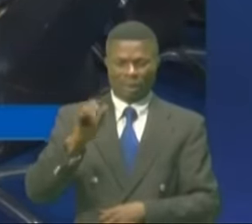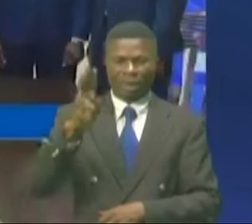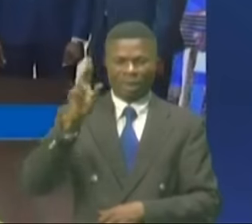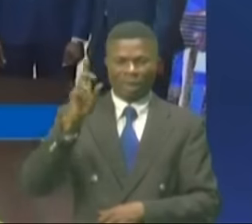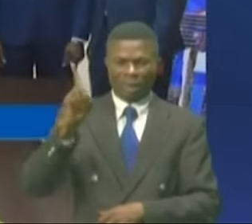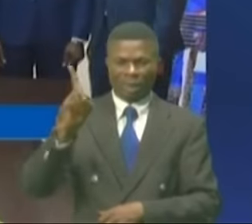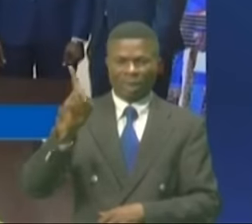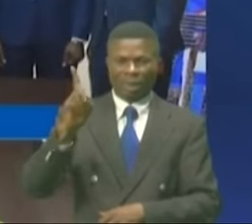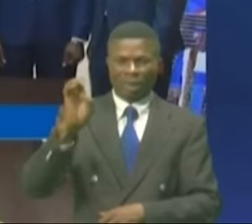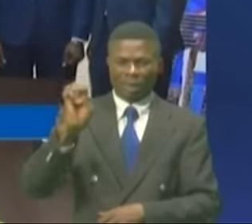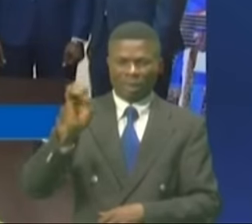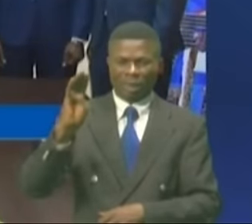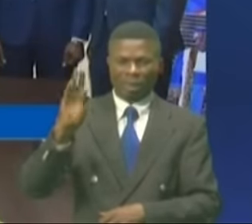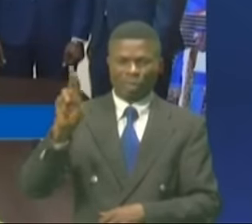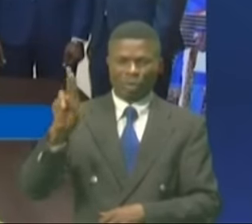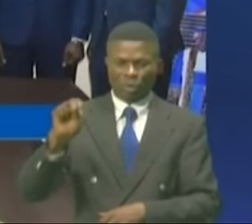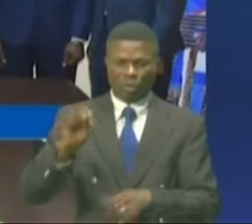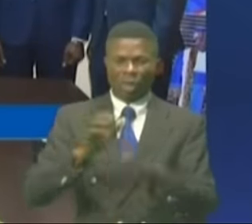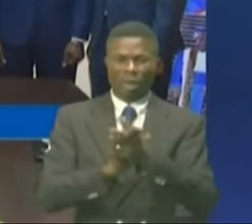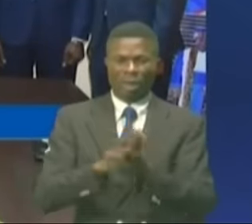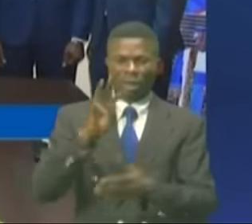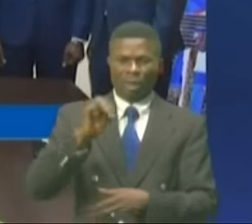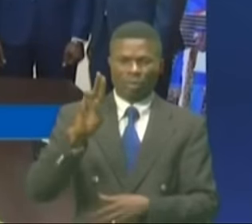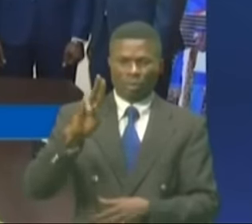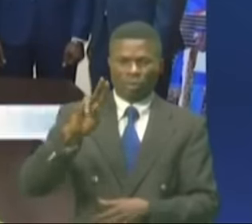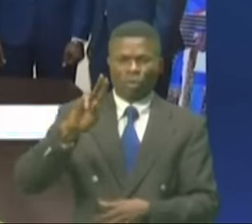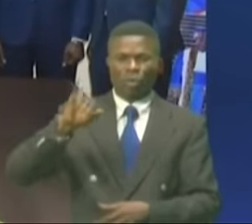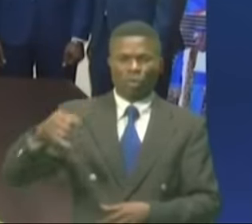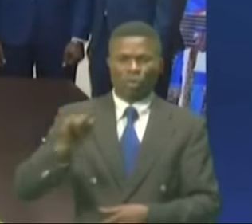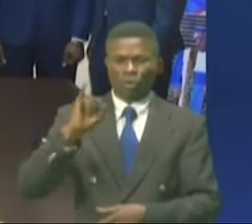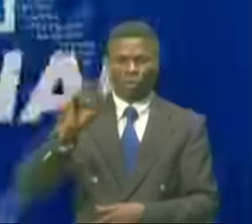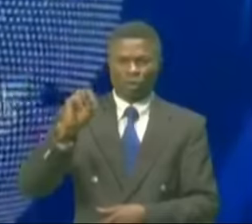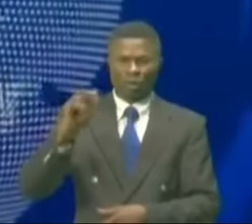Sabanga, Shekina Mujinga et Christopher Mtiana.